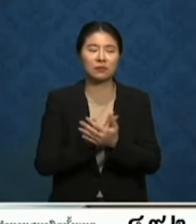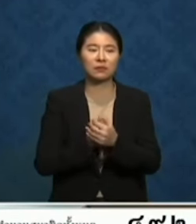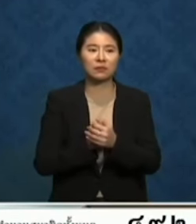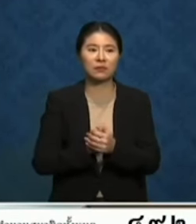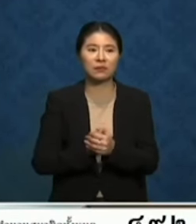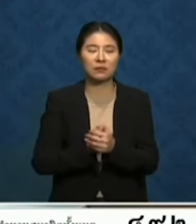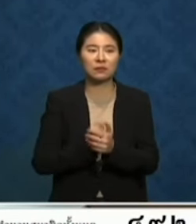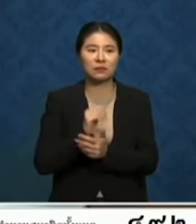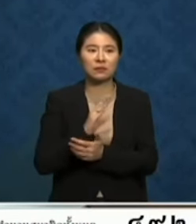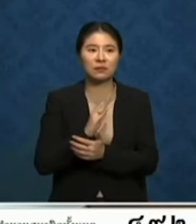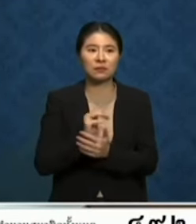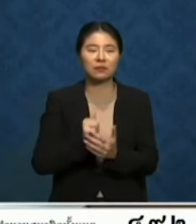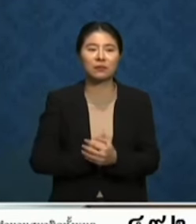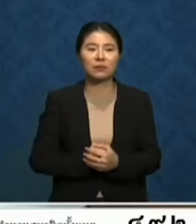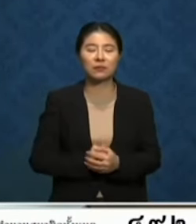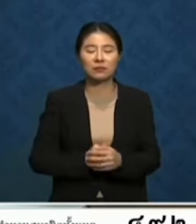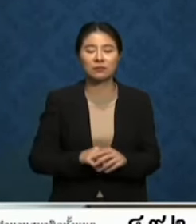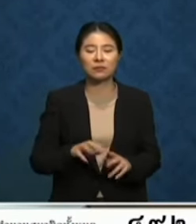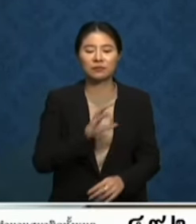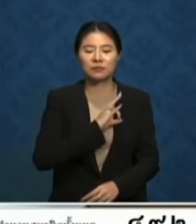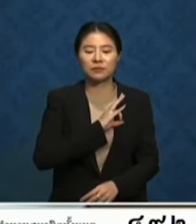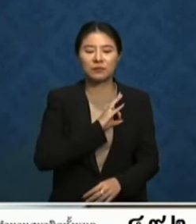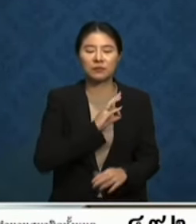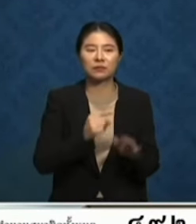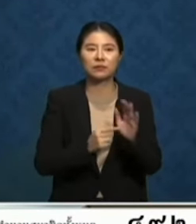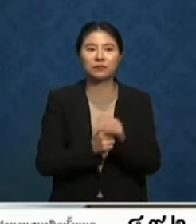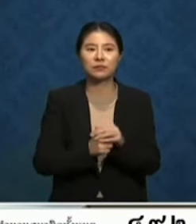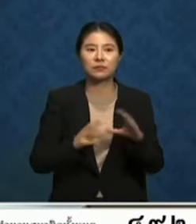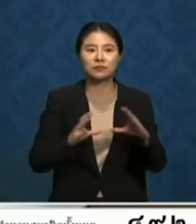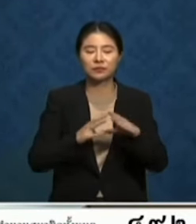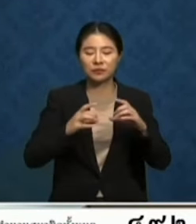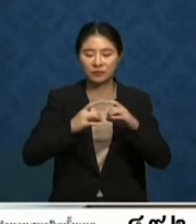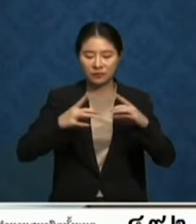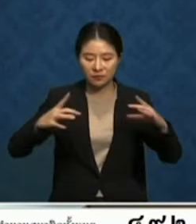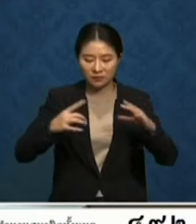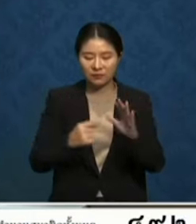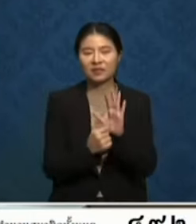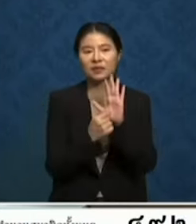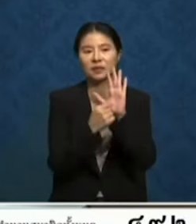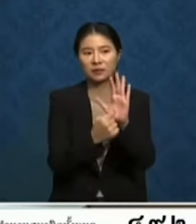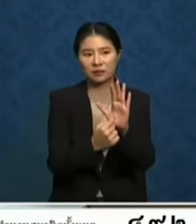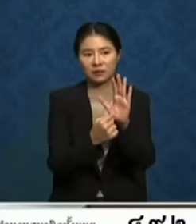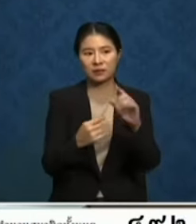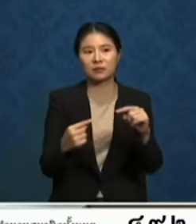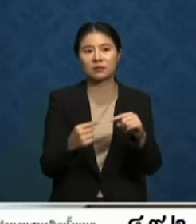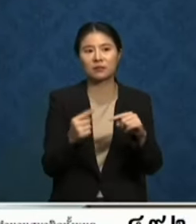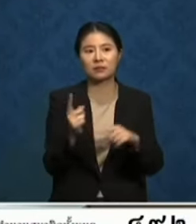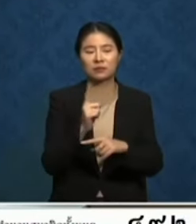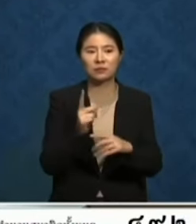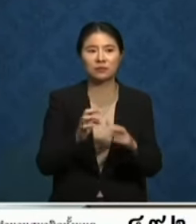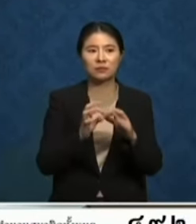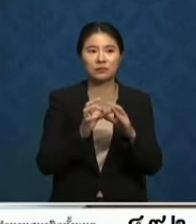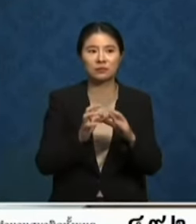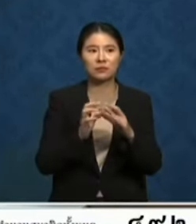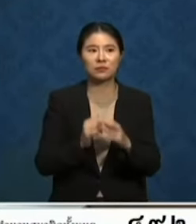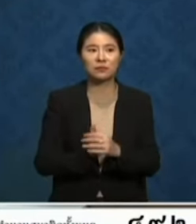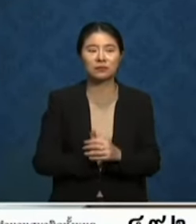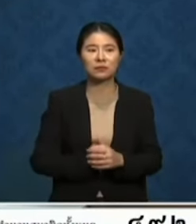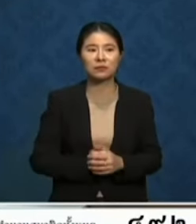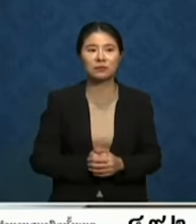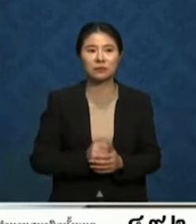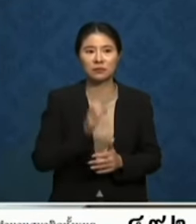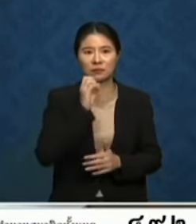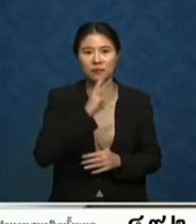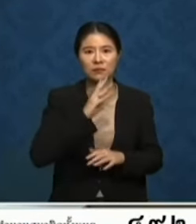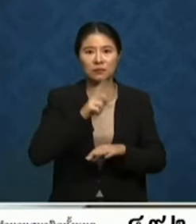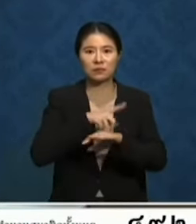ของรัฐนะครับที่ทางเพื่อนสมาชิกพรรคฝ่ายค้านนะครับได้นำเสนอนะครับซึ่งผมเรียกกับท่านประ